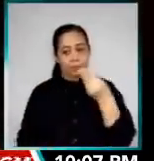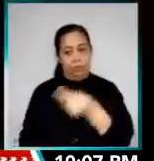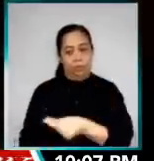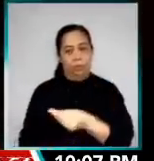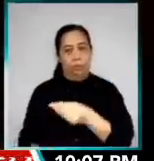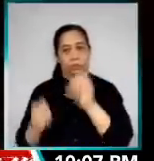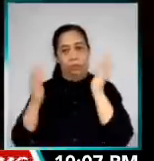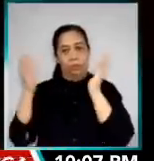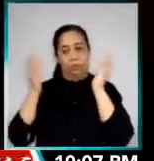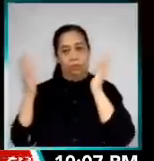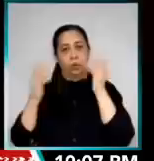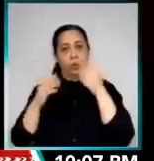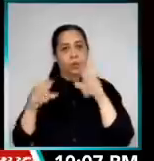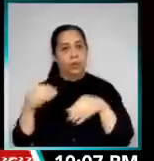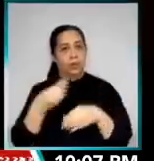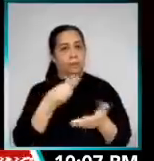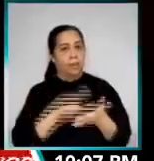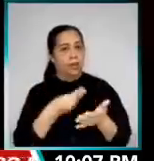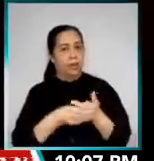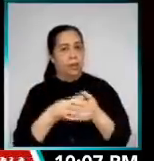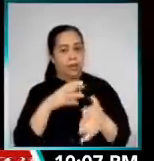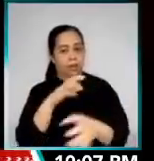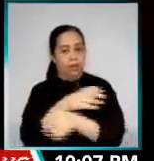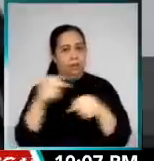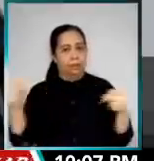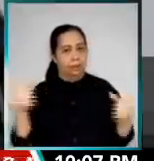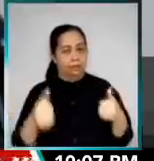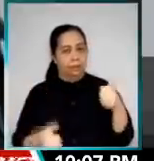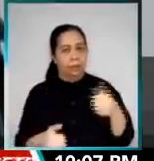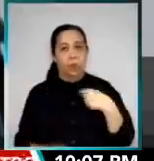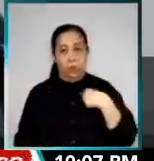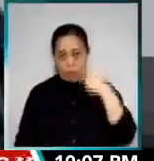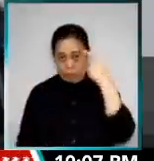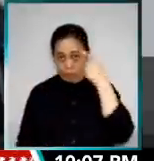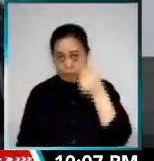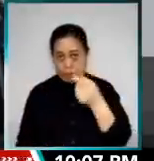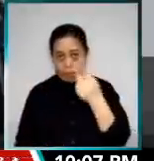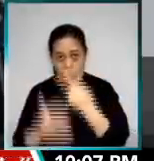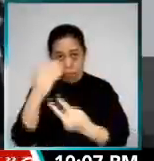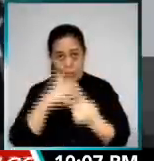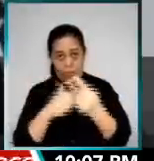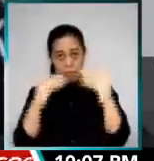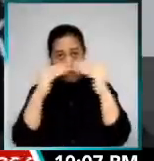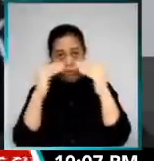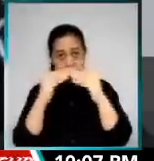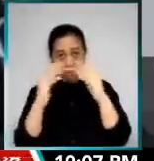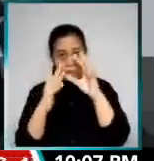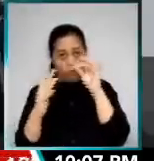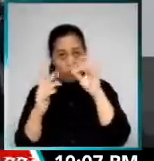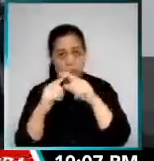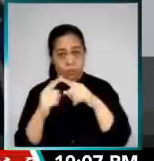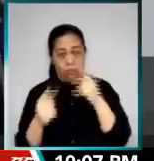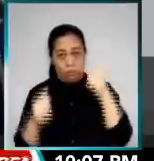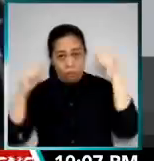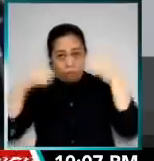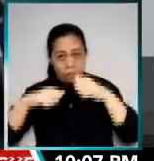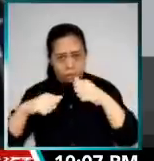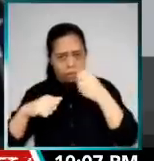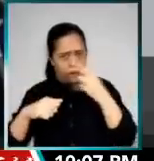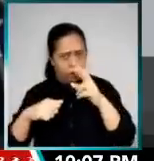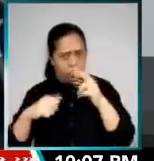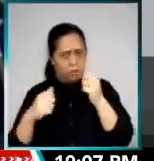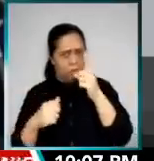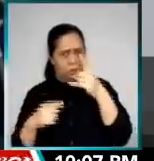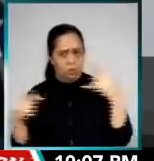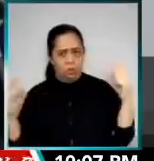yung nagbibigay ng pera kapalit nito? Sa tingin nyo, both parties have the option to agree or meet halfway